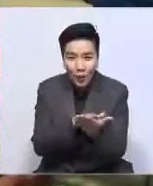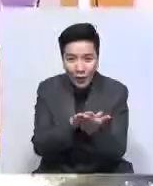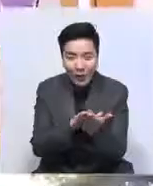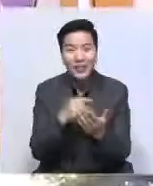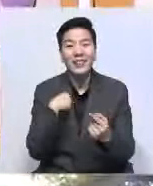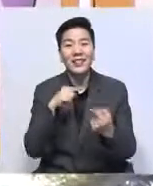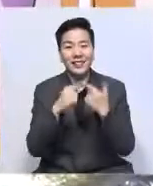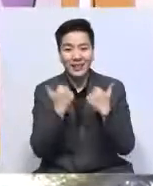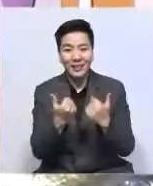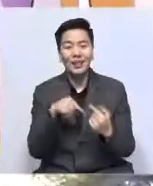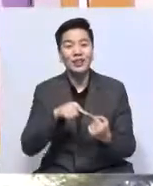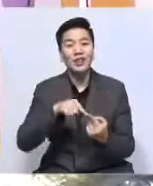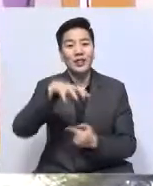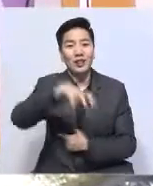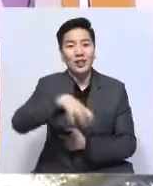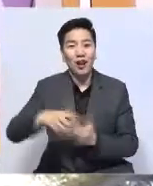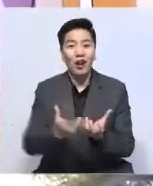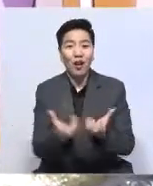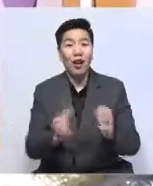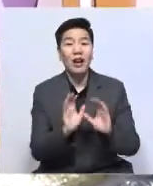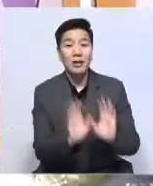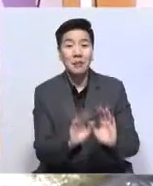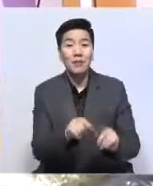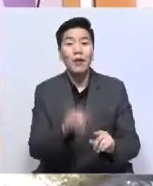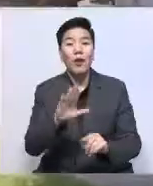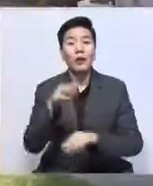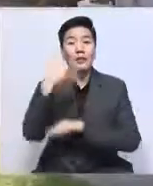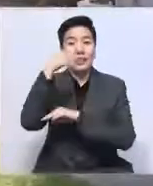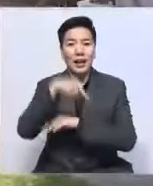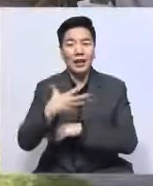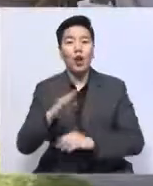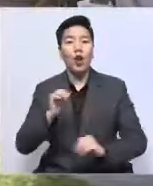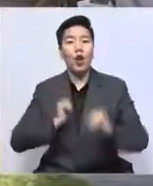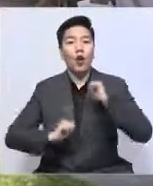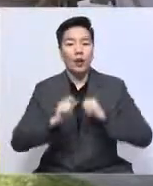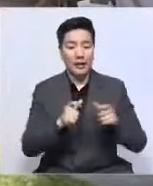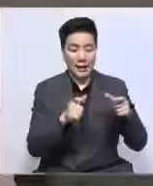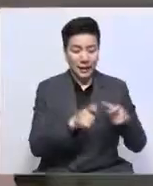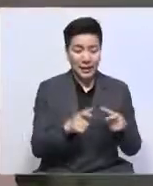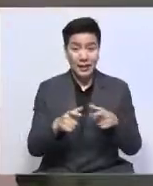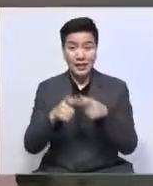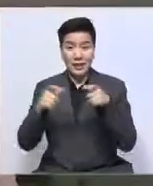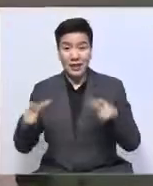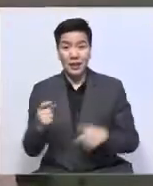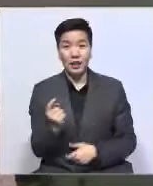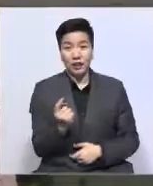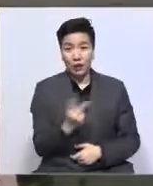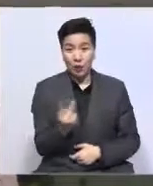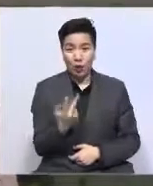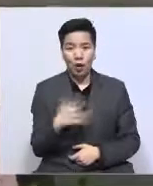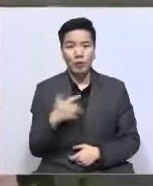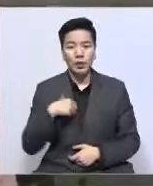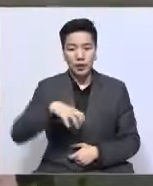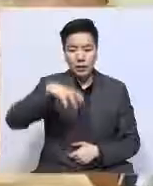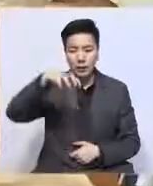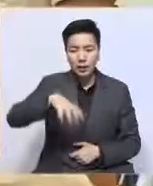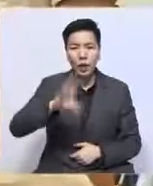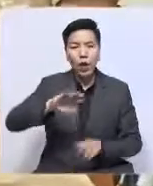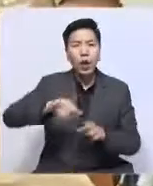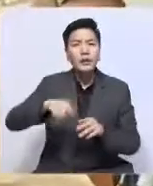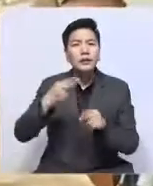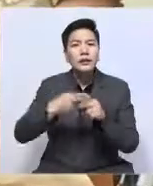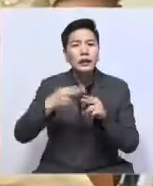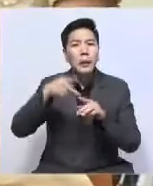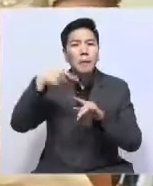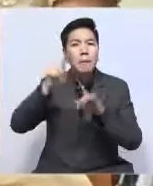ที่พิพิธภัณฑ์แห่งชาติพระนครนะคะและโรงละครแห่งชาติโรงเล็กโรงใหญ่แล้วก็จะมีกิจกรรมที่สวนสันติชัยปรา